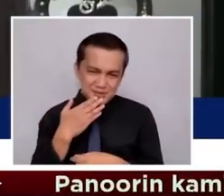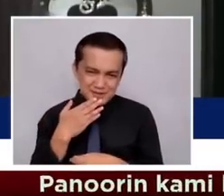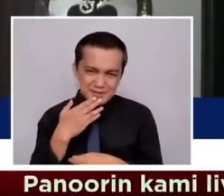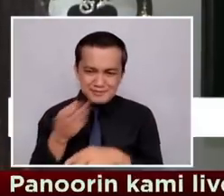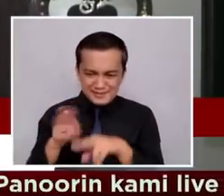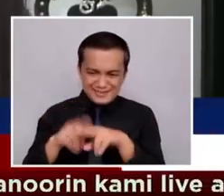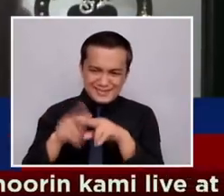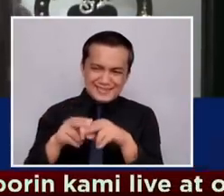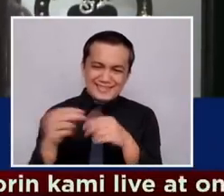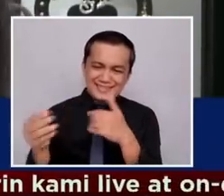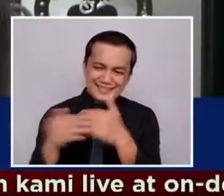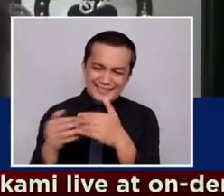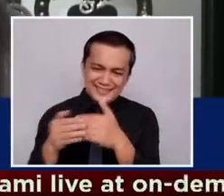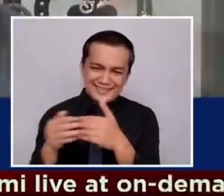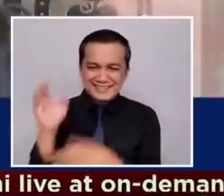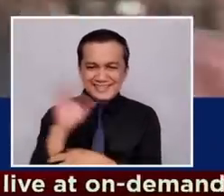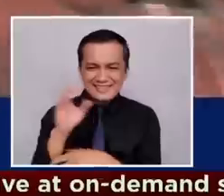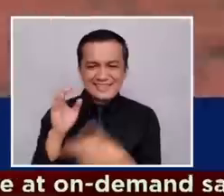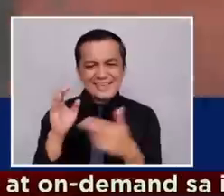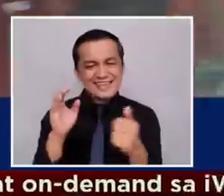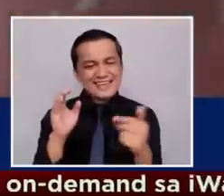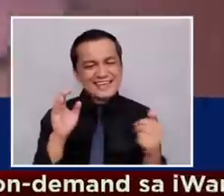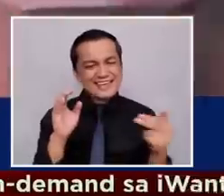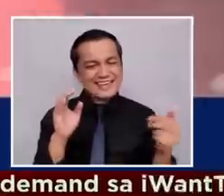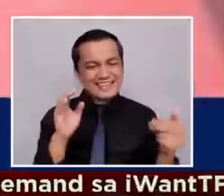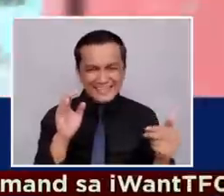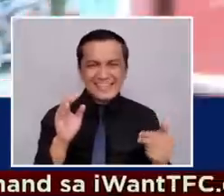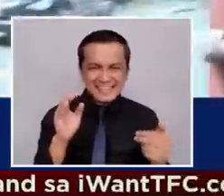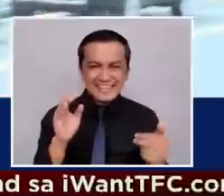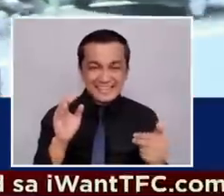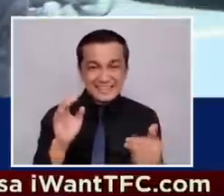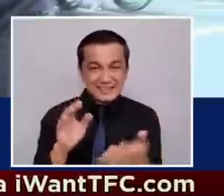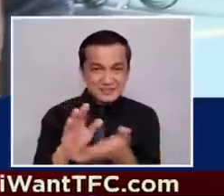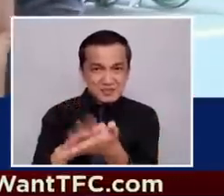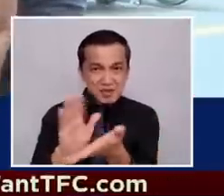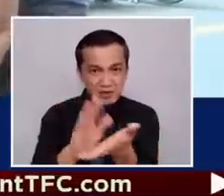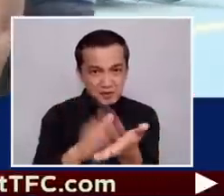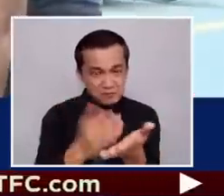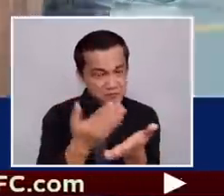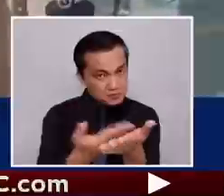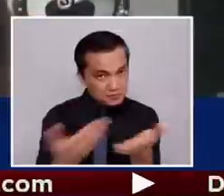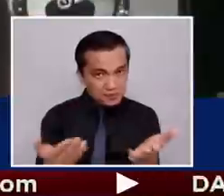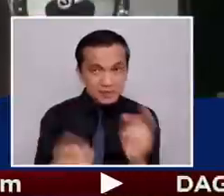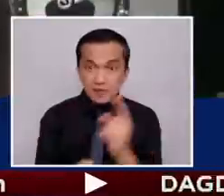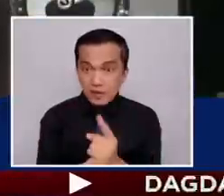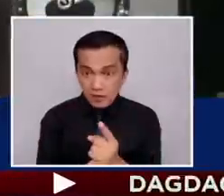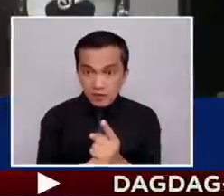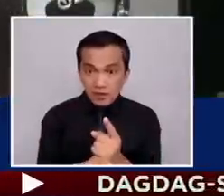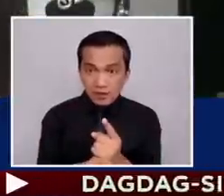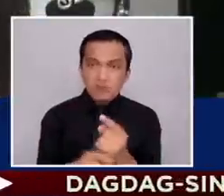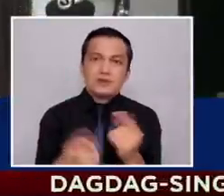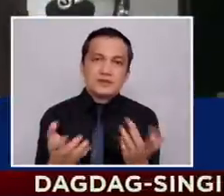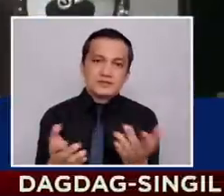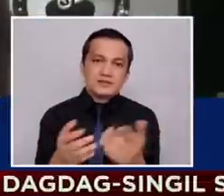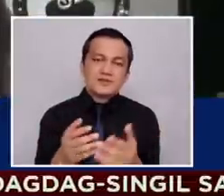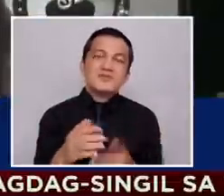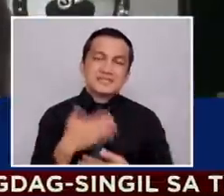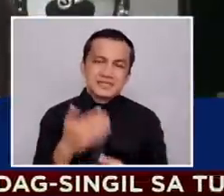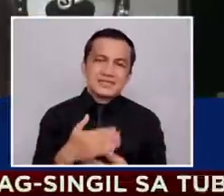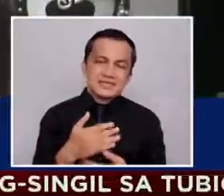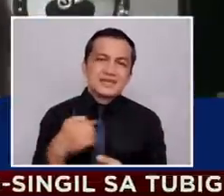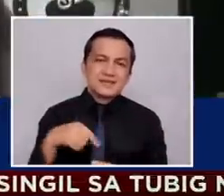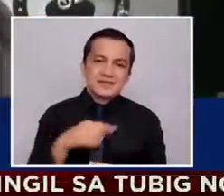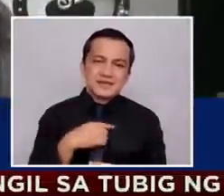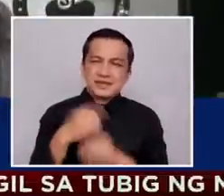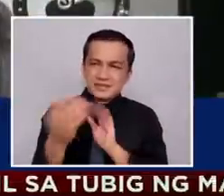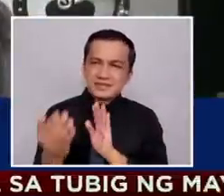ngayon. At saka samahan ng bilihin ngayon, do. Di ba ho? Para masaya naman po namin